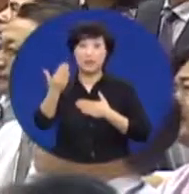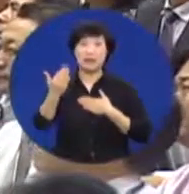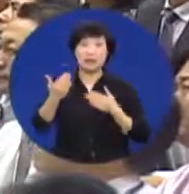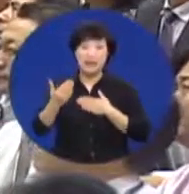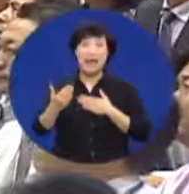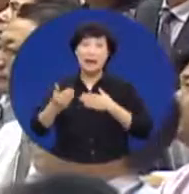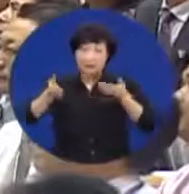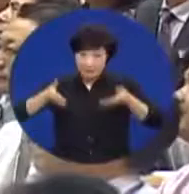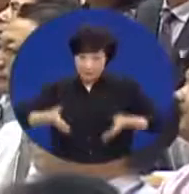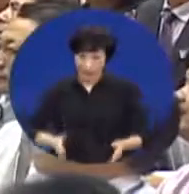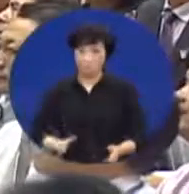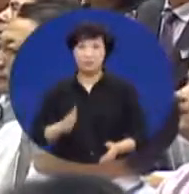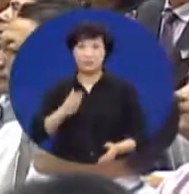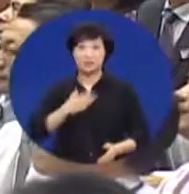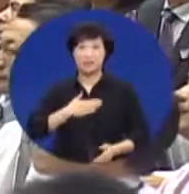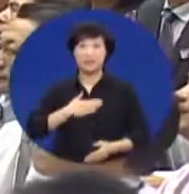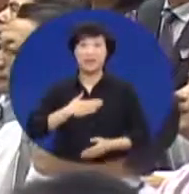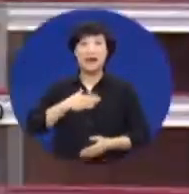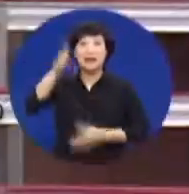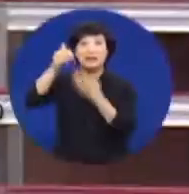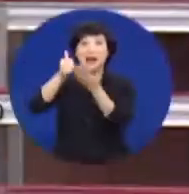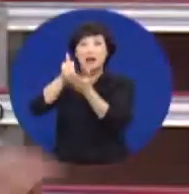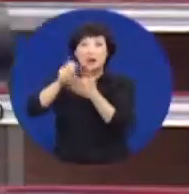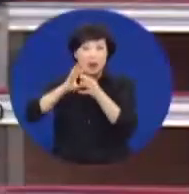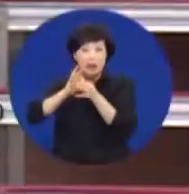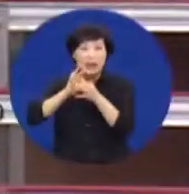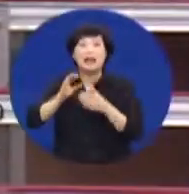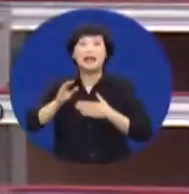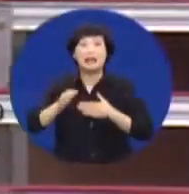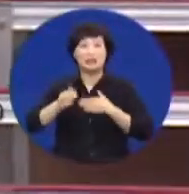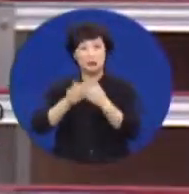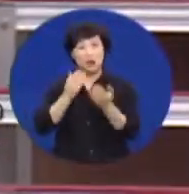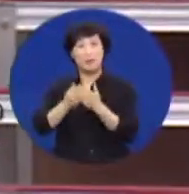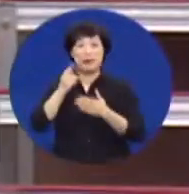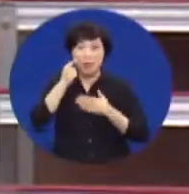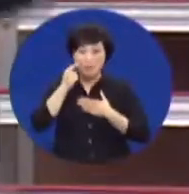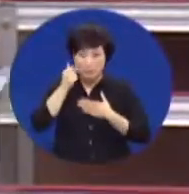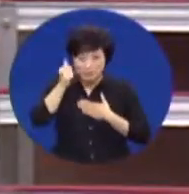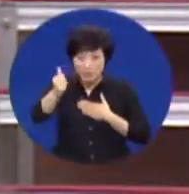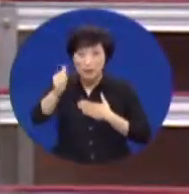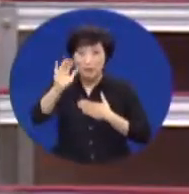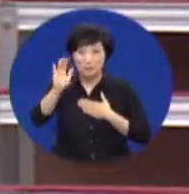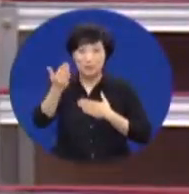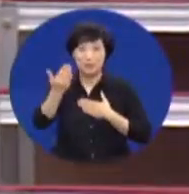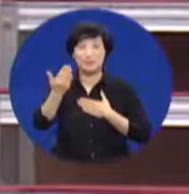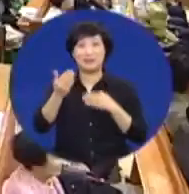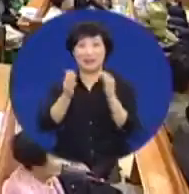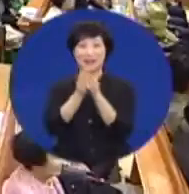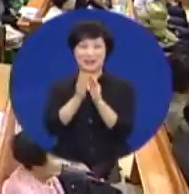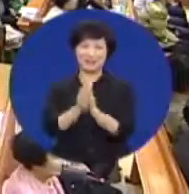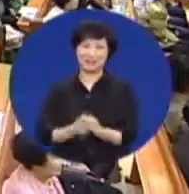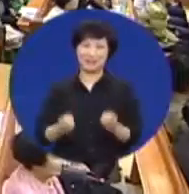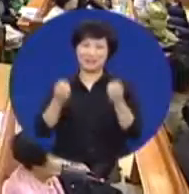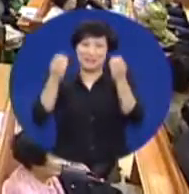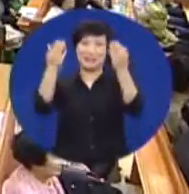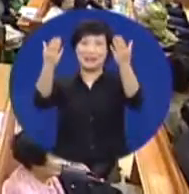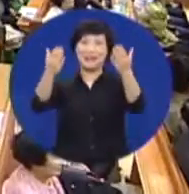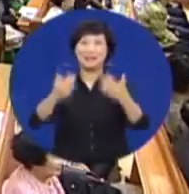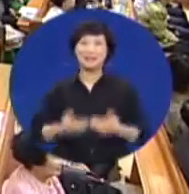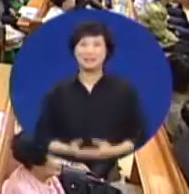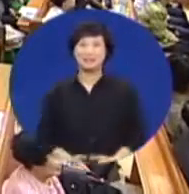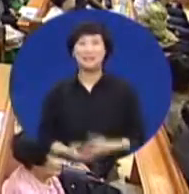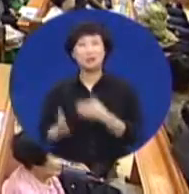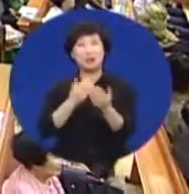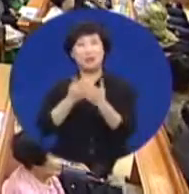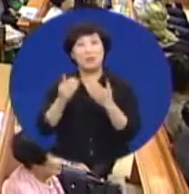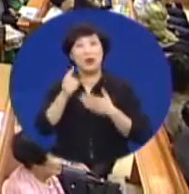나를 낳으시고 나는 그 예수께서 나온 경험의 아버지. 할렐루야.